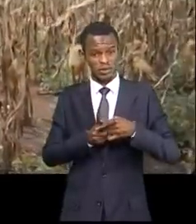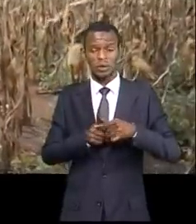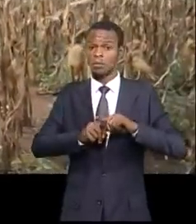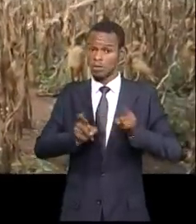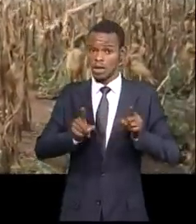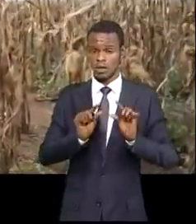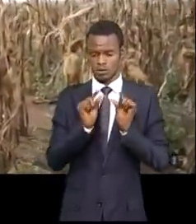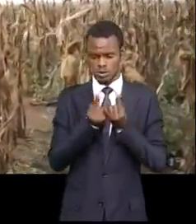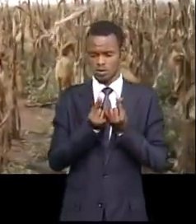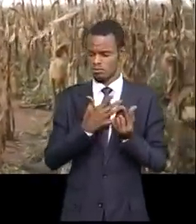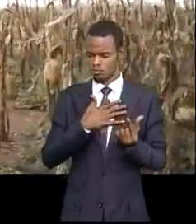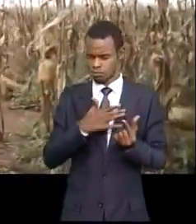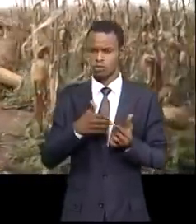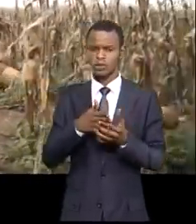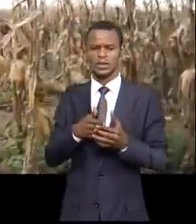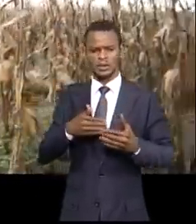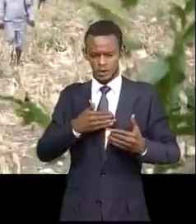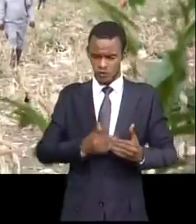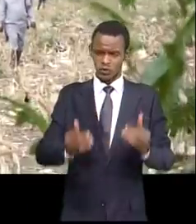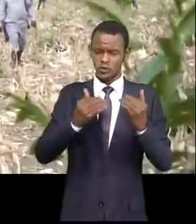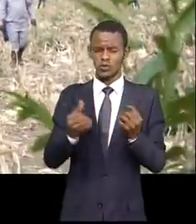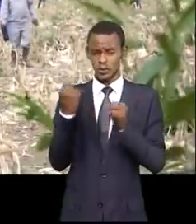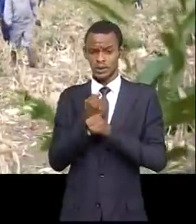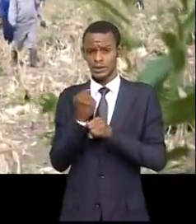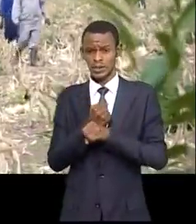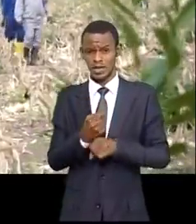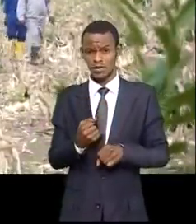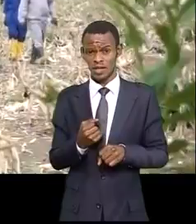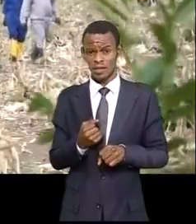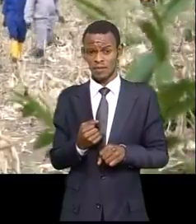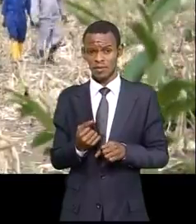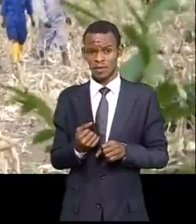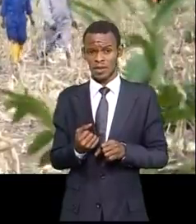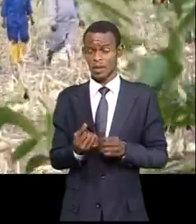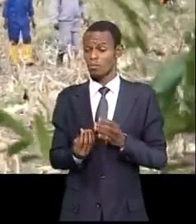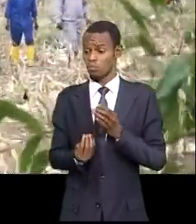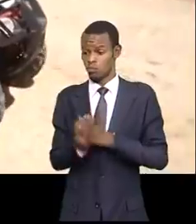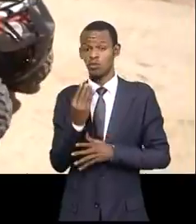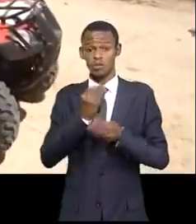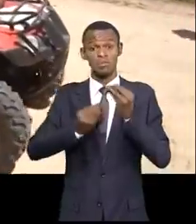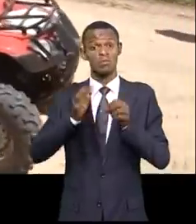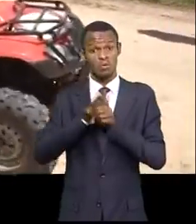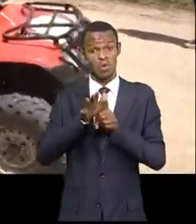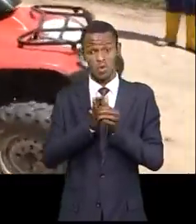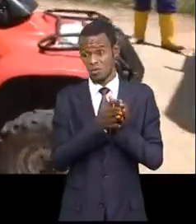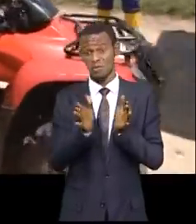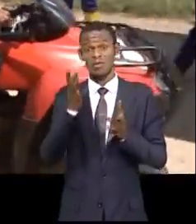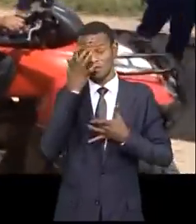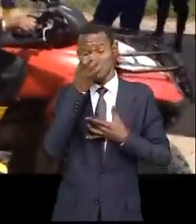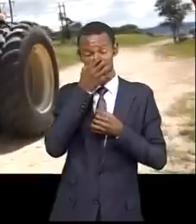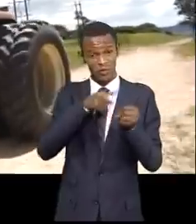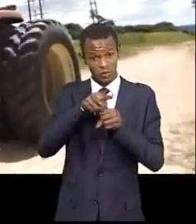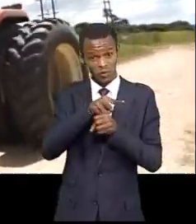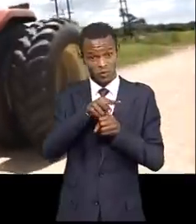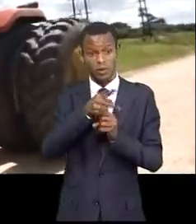du programme agricole d'urgence et d'intervention post coït 19 en ce mois de mars c'est encore une preuve éloquente de la